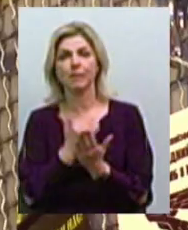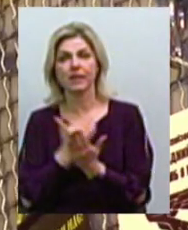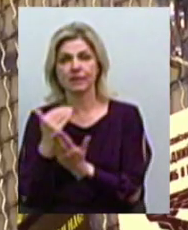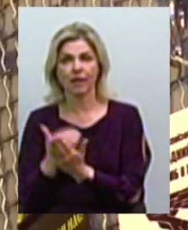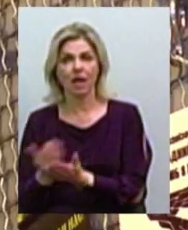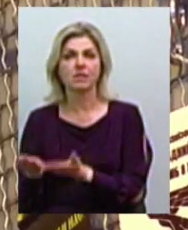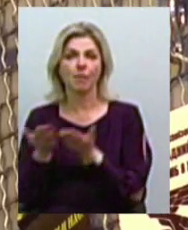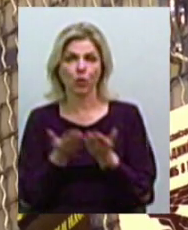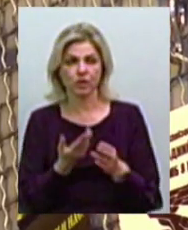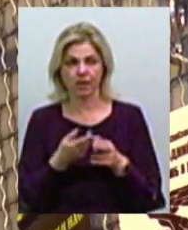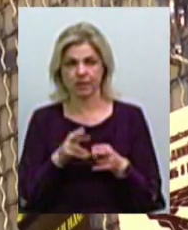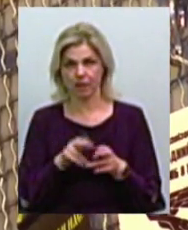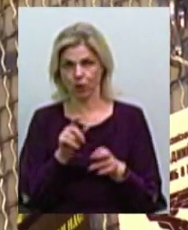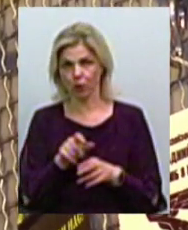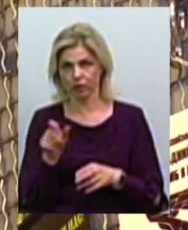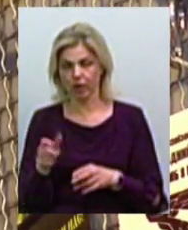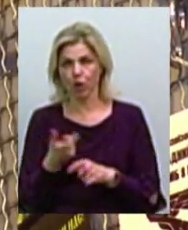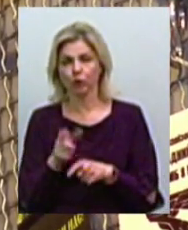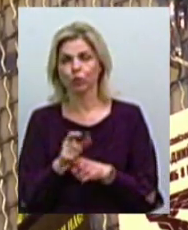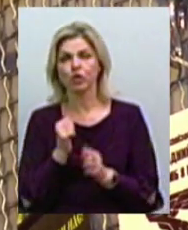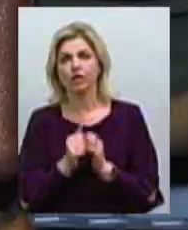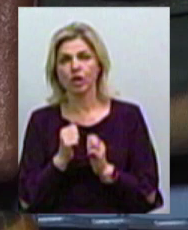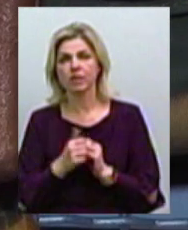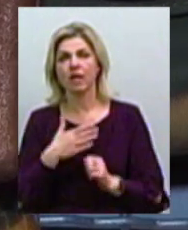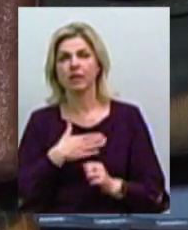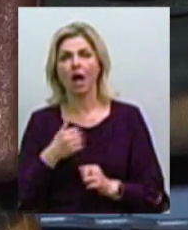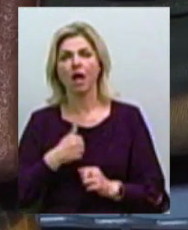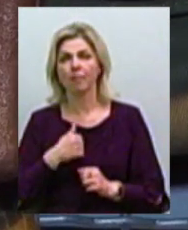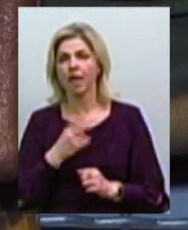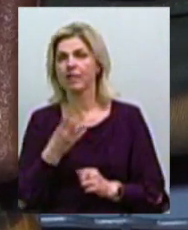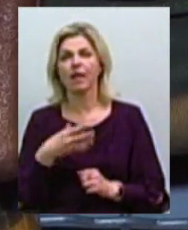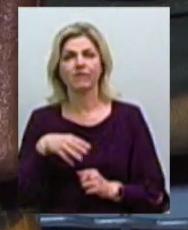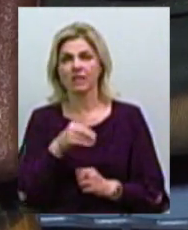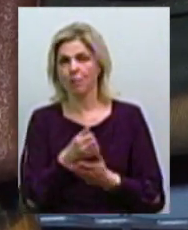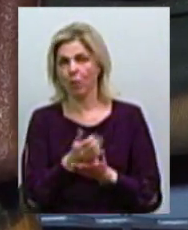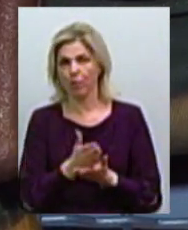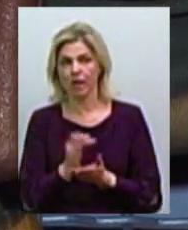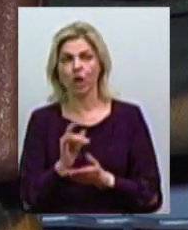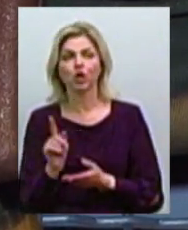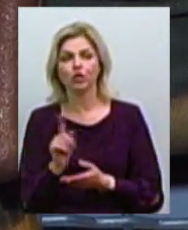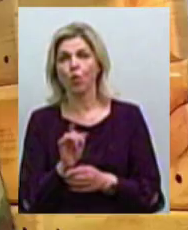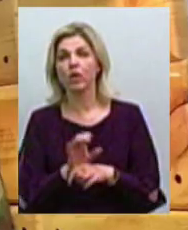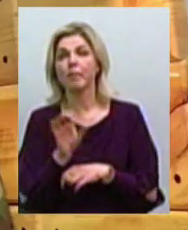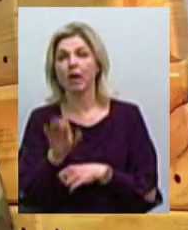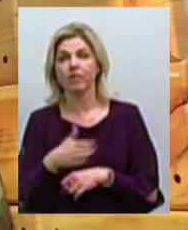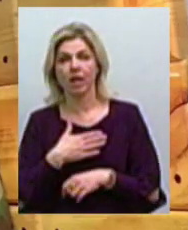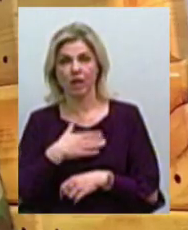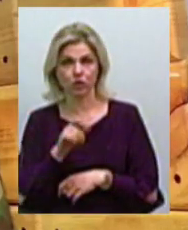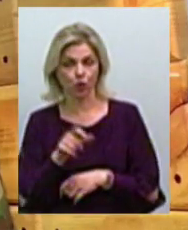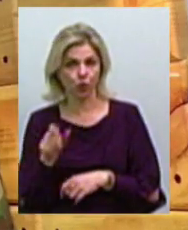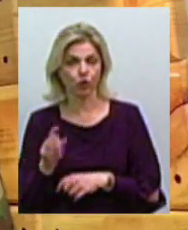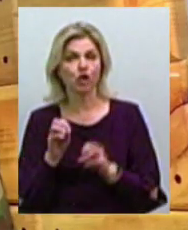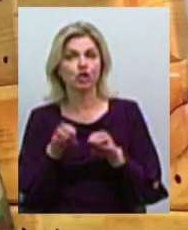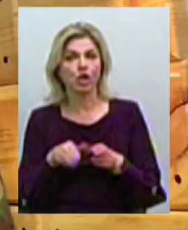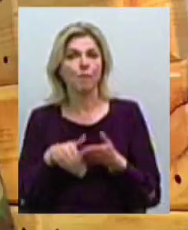людей. Дуже часто офіційними шляхами наша армія, на жаль, не всім забезпечена. І саме те, що шлють наші люди, чим допомагають наші